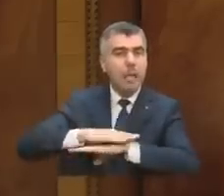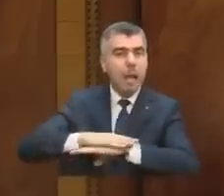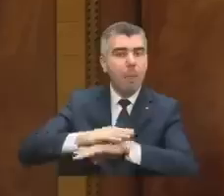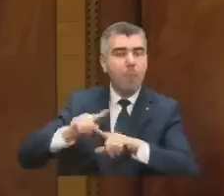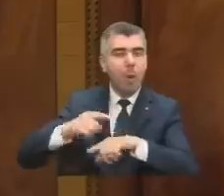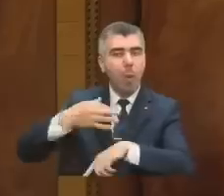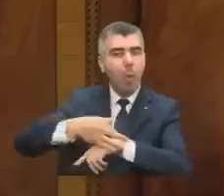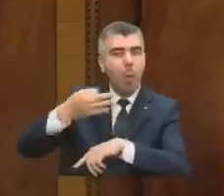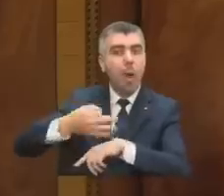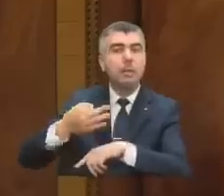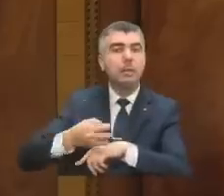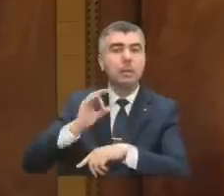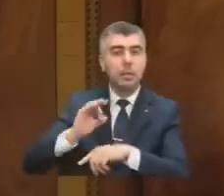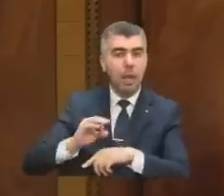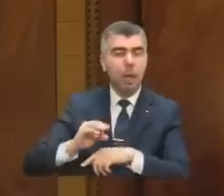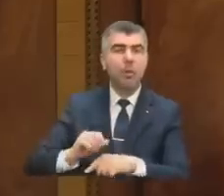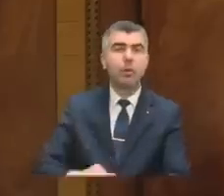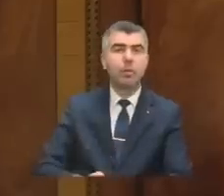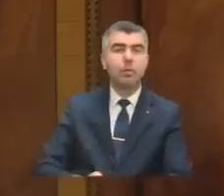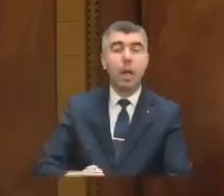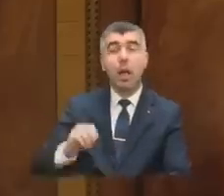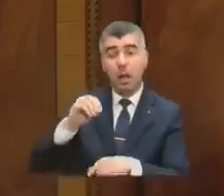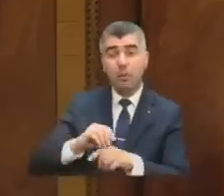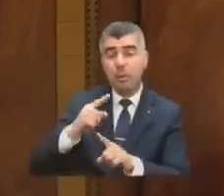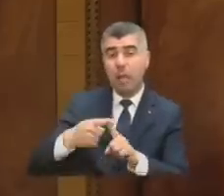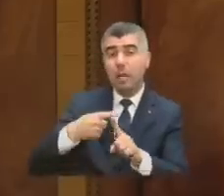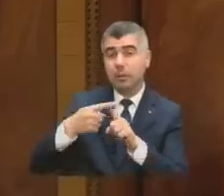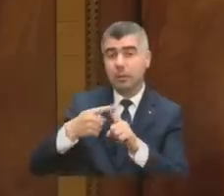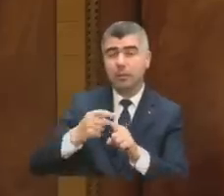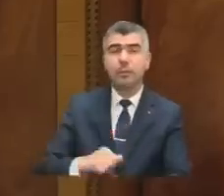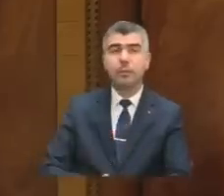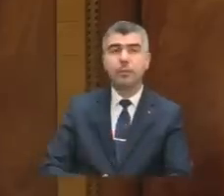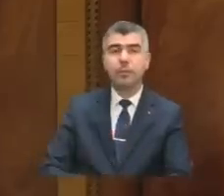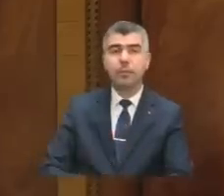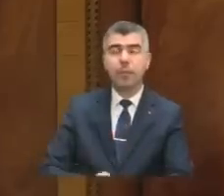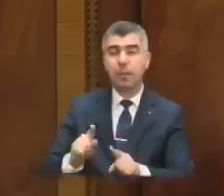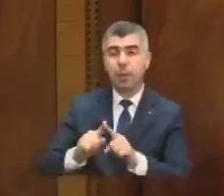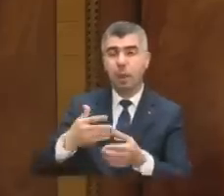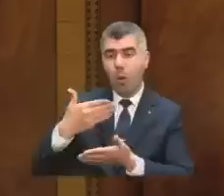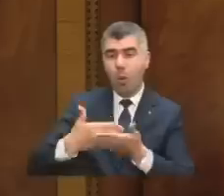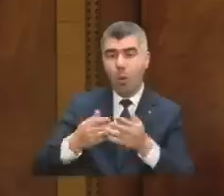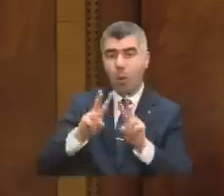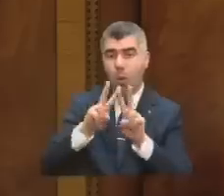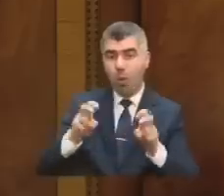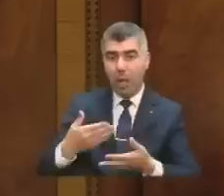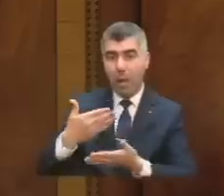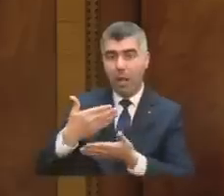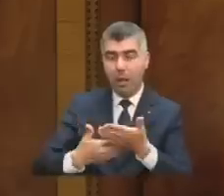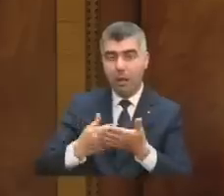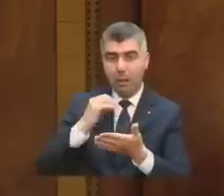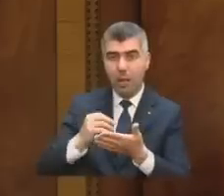المؤقت والنهائي وكذا حصول المتعاقد معهم على